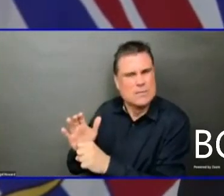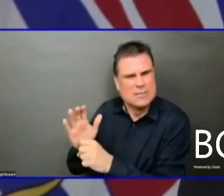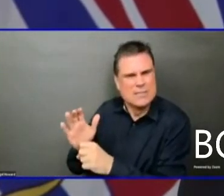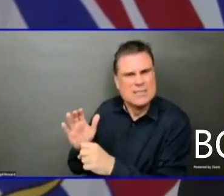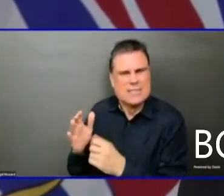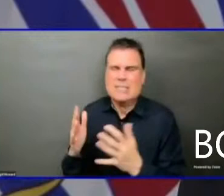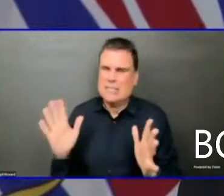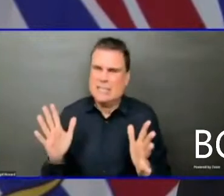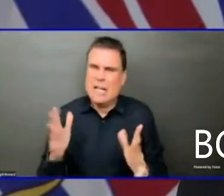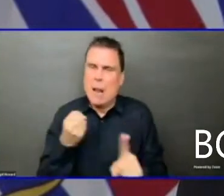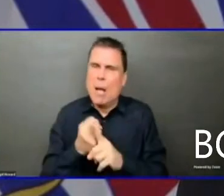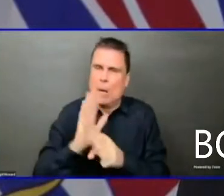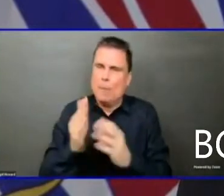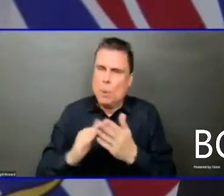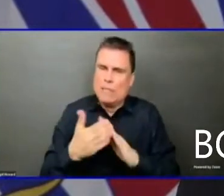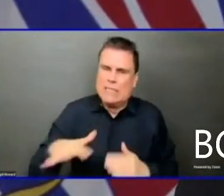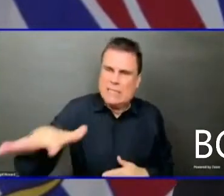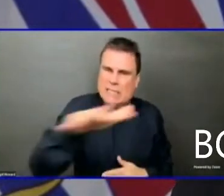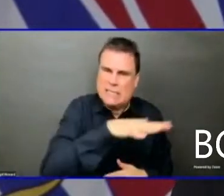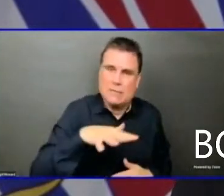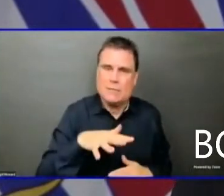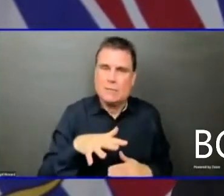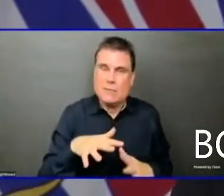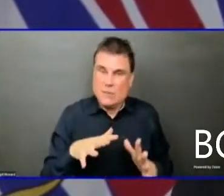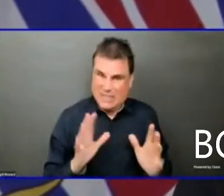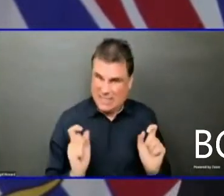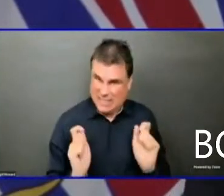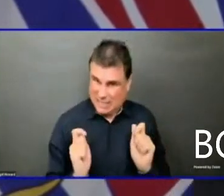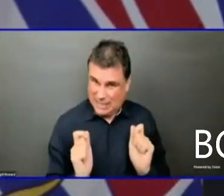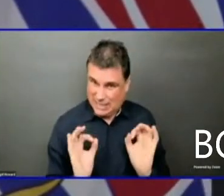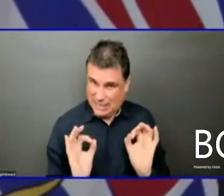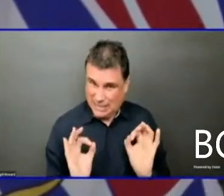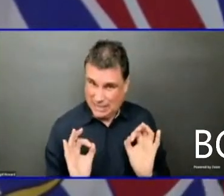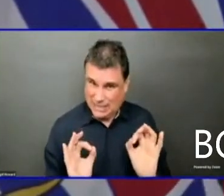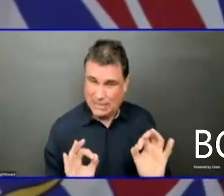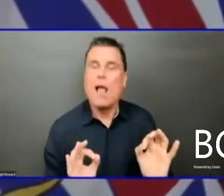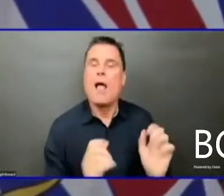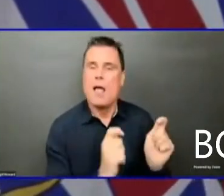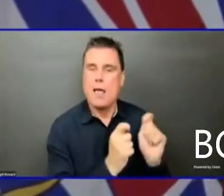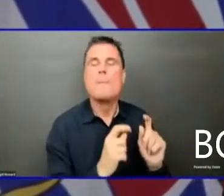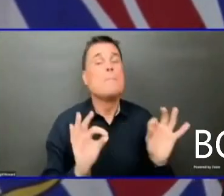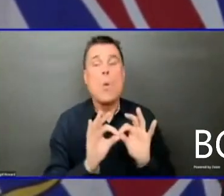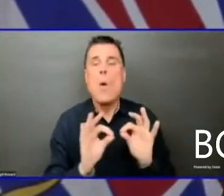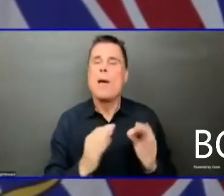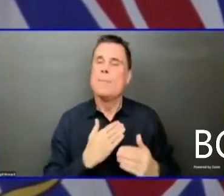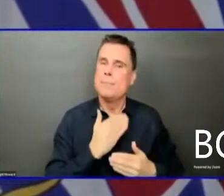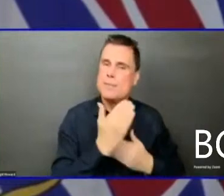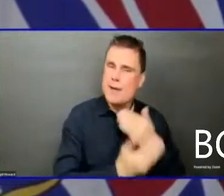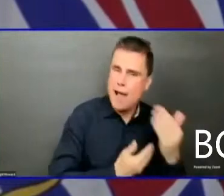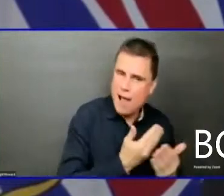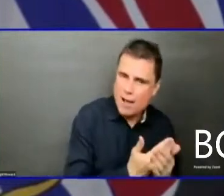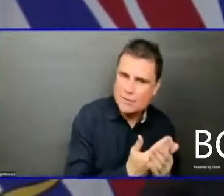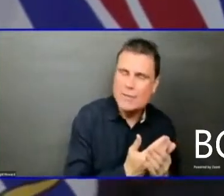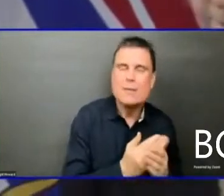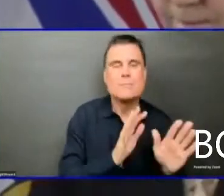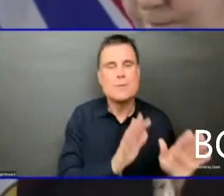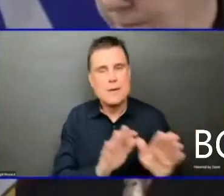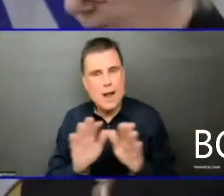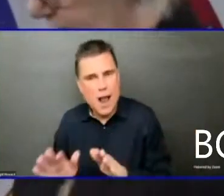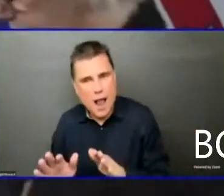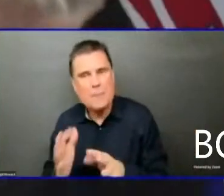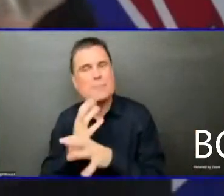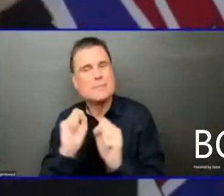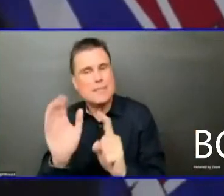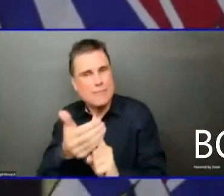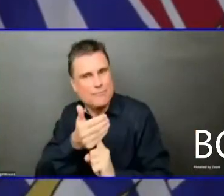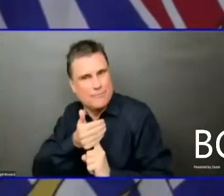being kind, 所以我们 being calm, 一定要 and 就是大 staying 家 safe. 比3个be kind, be calm, and be safe 啊。